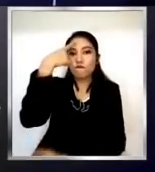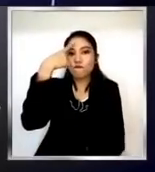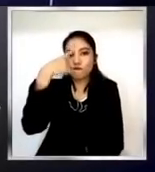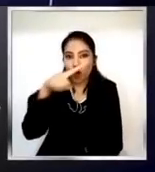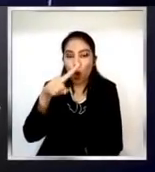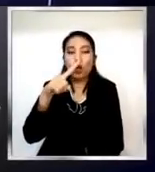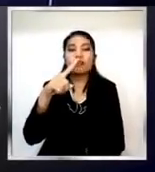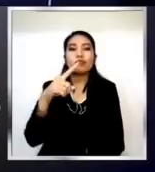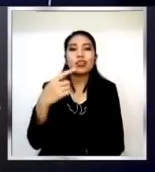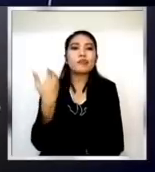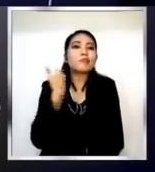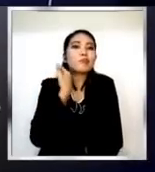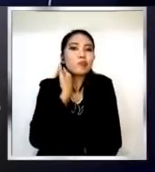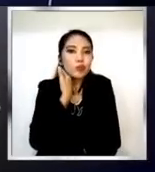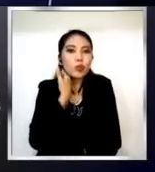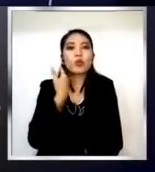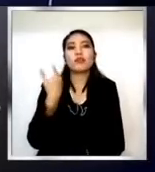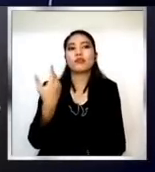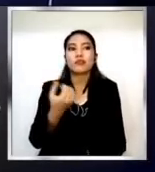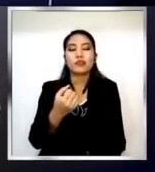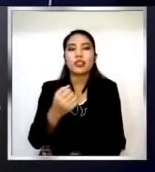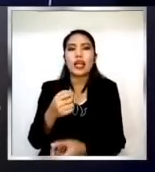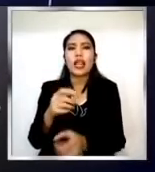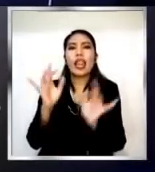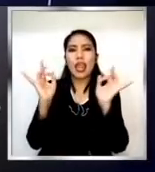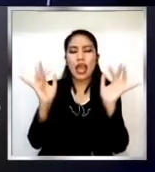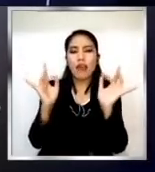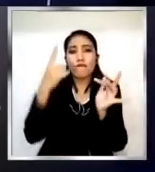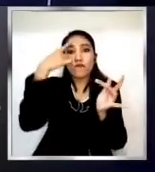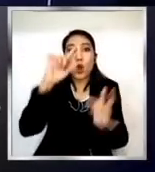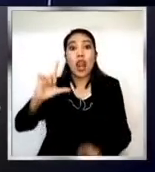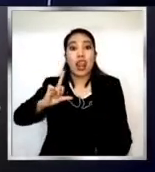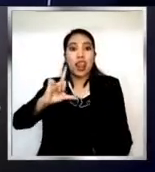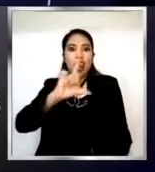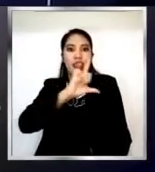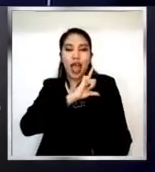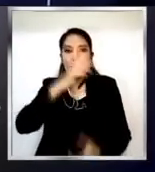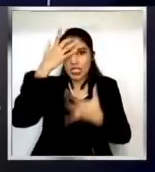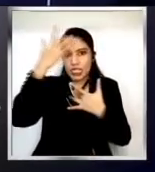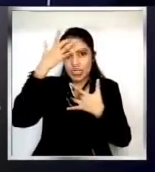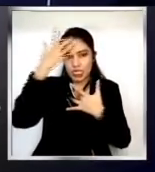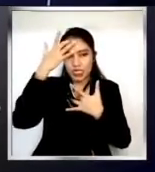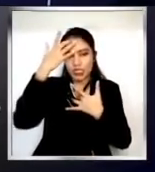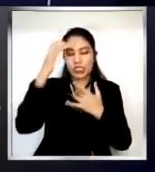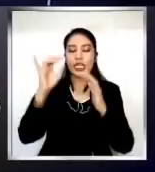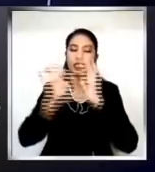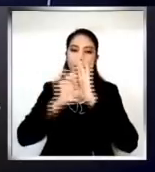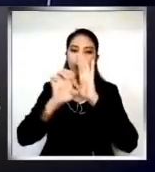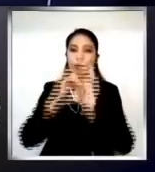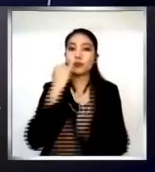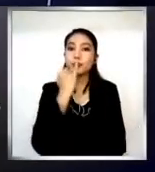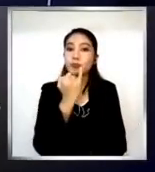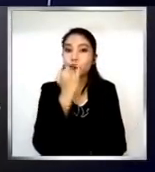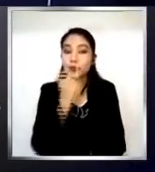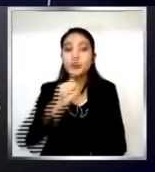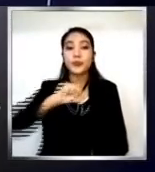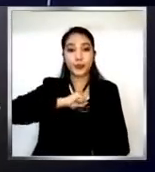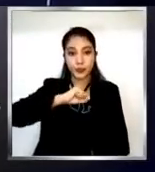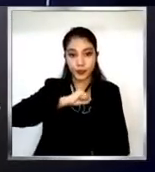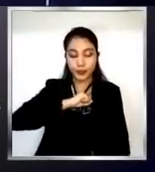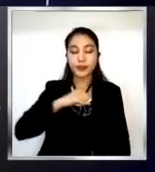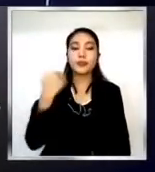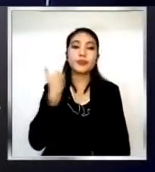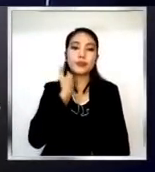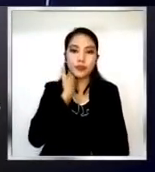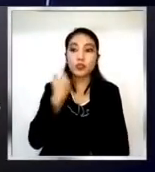viral illness, respiratory illness. So pag mayroong sipon, ubo, lagnat, ito ang gamit ng mga gamot